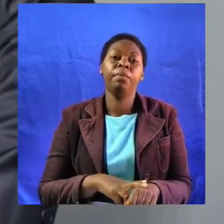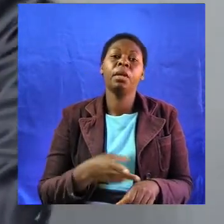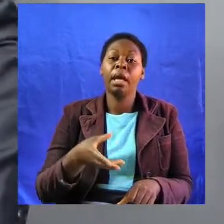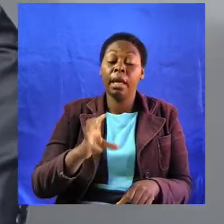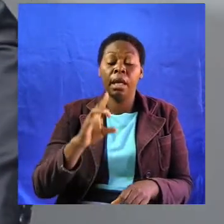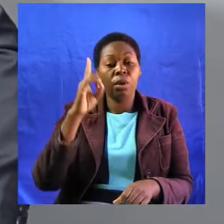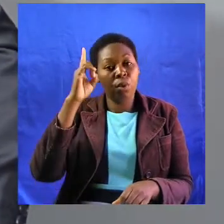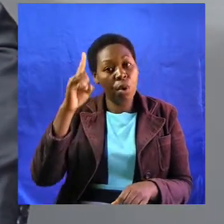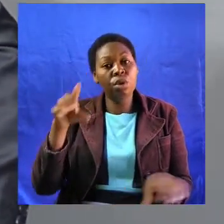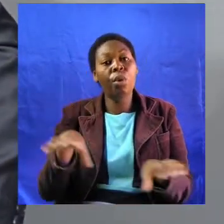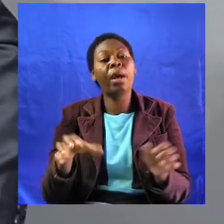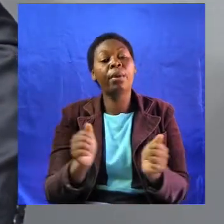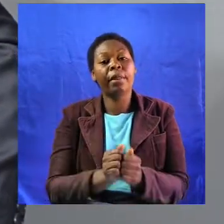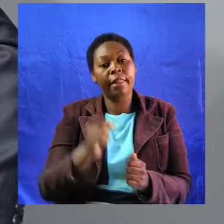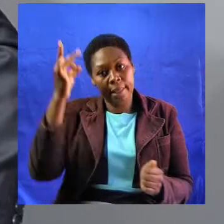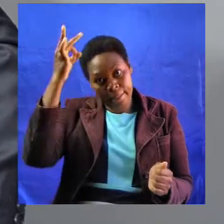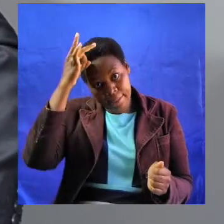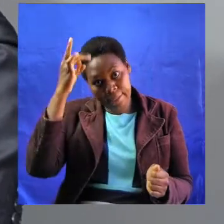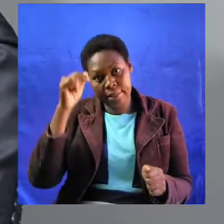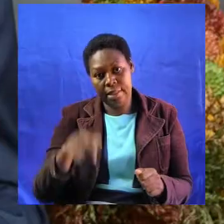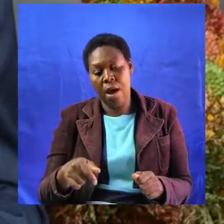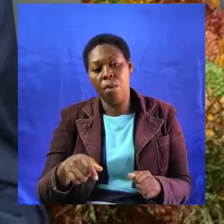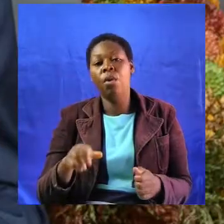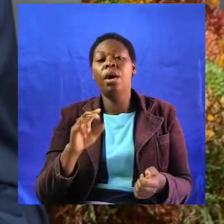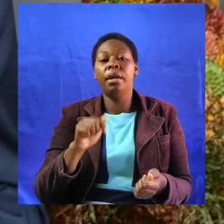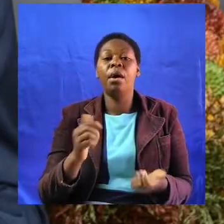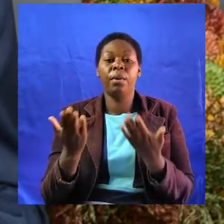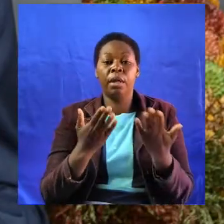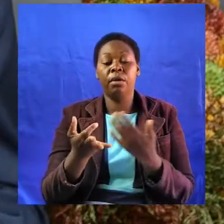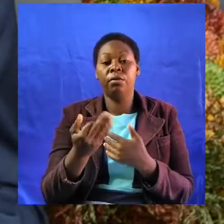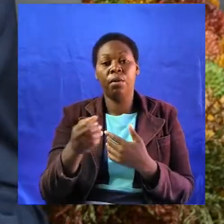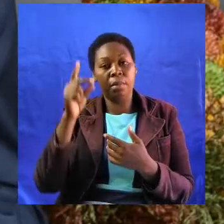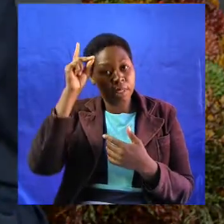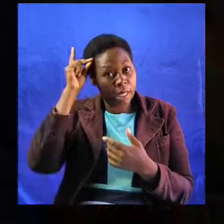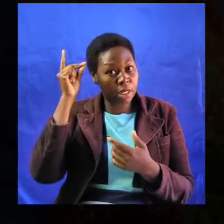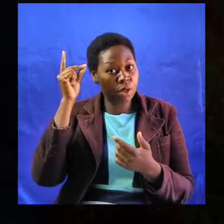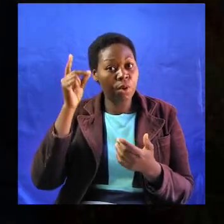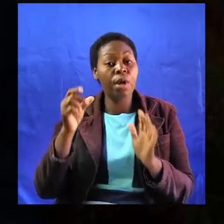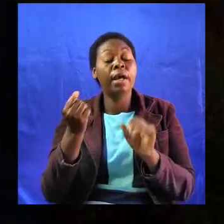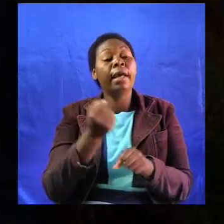ngatienderei mberi manje tione Daniel 11 verse ya 1. Daniel 11 verse 1. Yes.